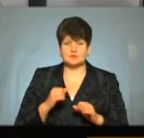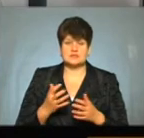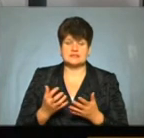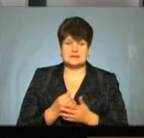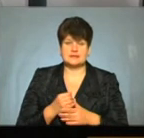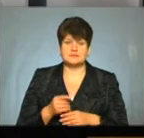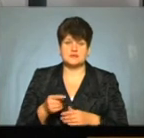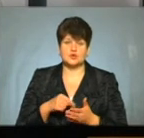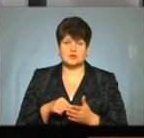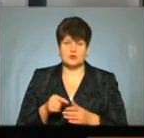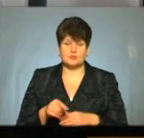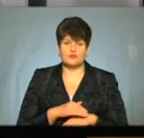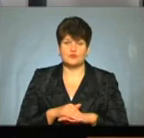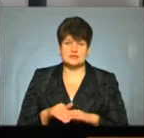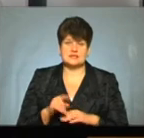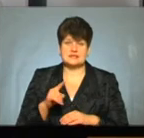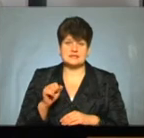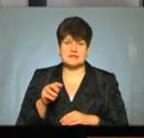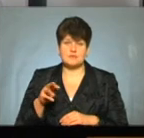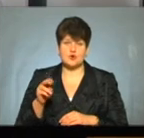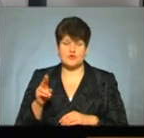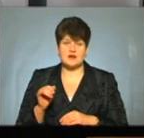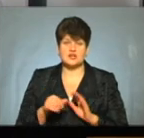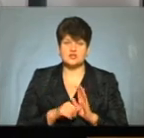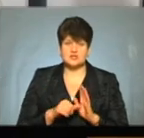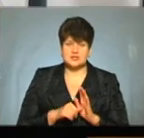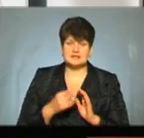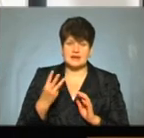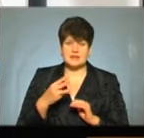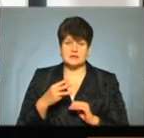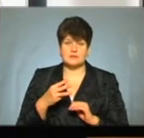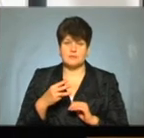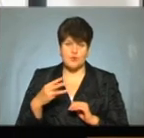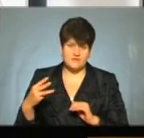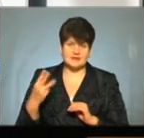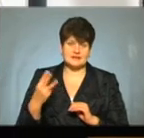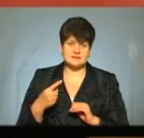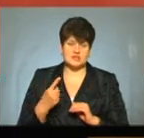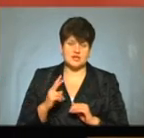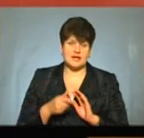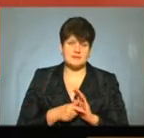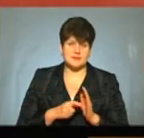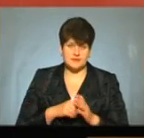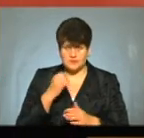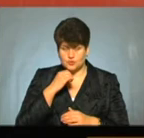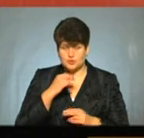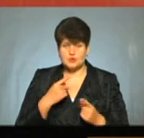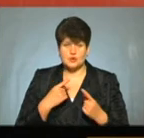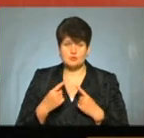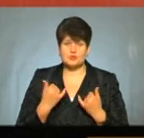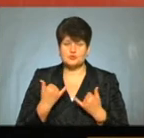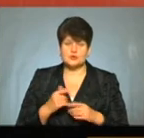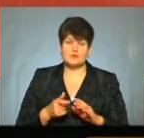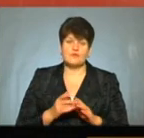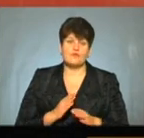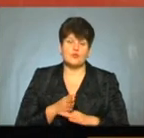місто Тернопіль, вулиця Замкова, 6, 3 поверх, 31 кабінет. Дуже дякую вам за розмову. Нагадаю, що сьогодні гостями